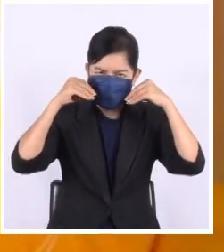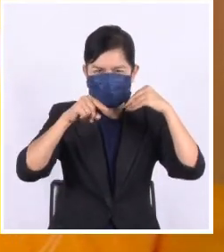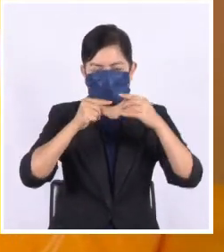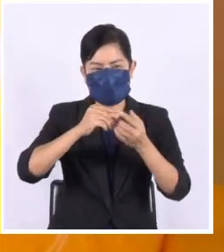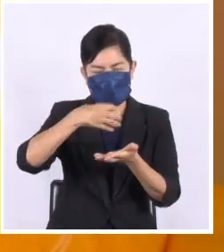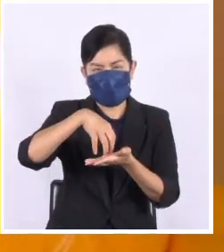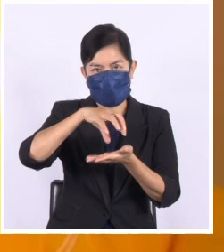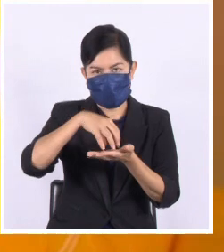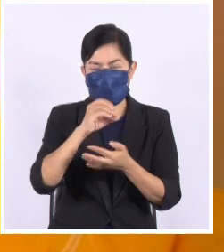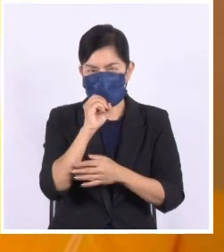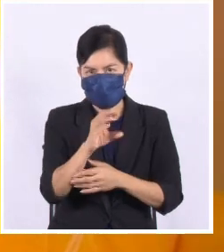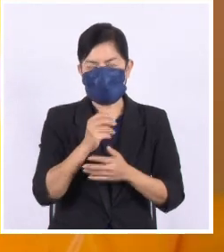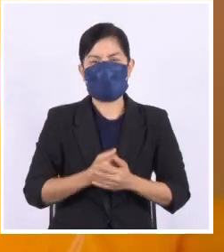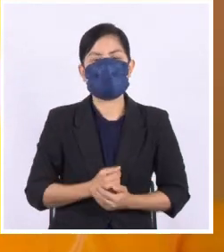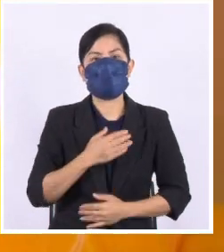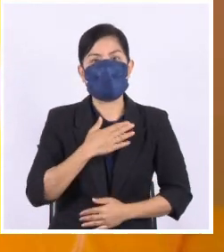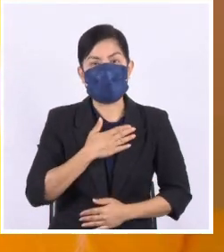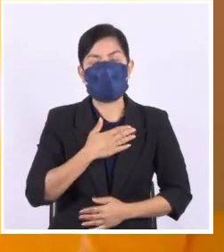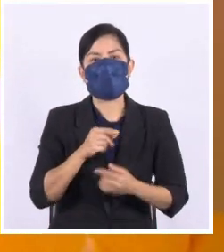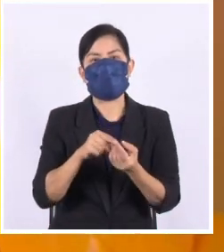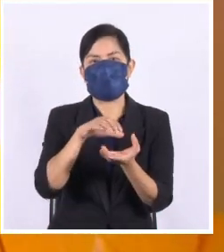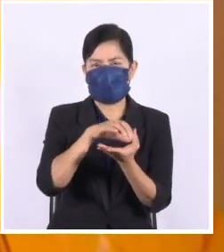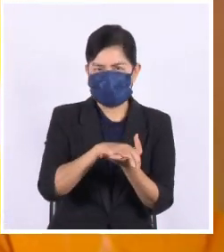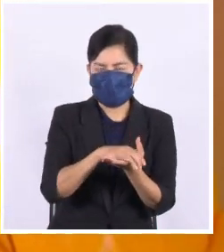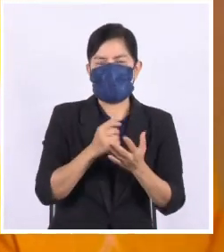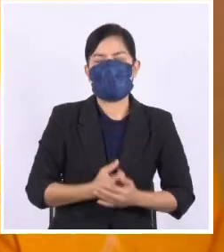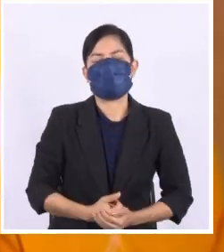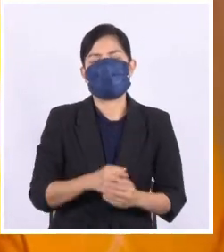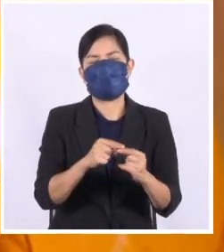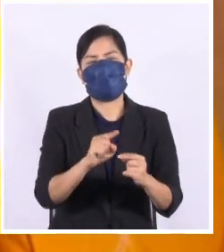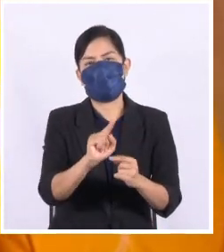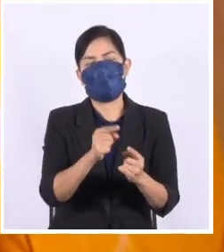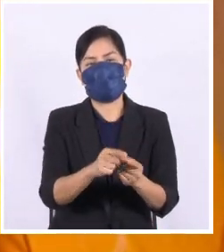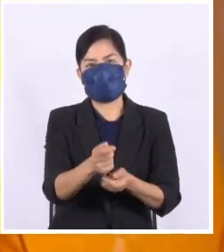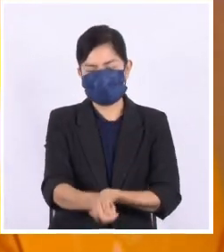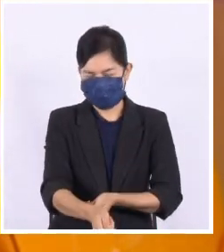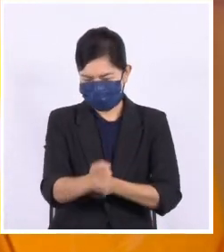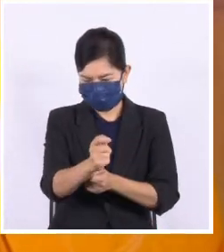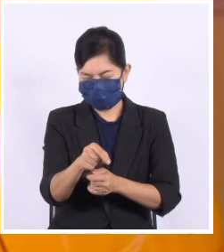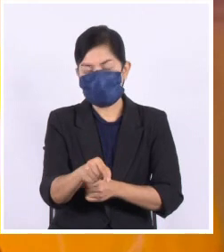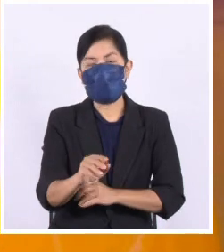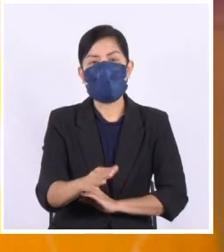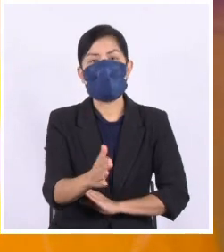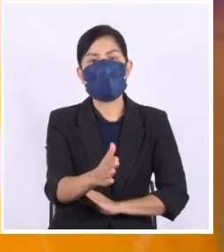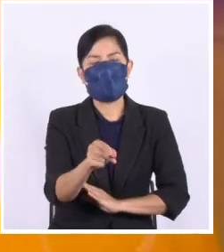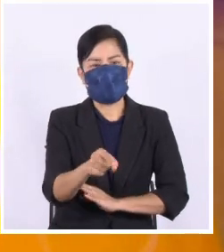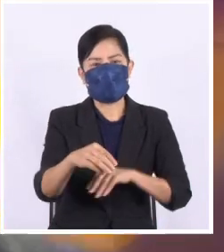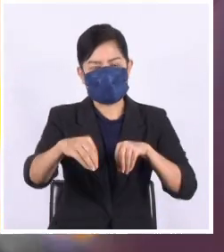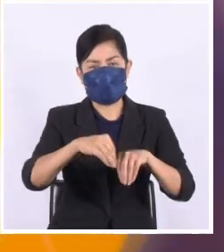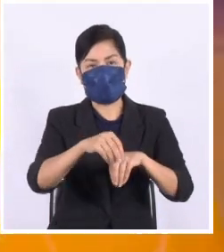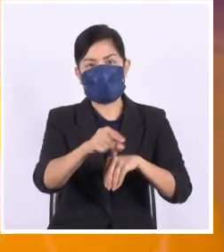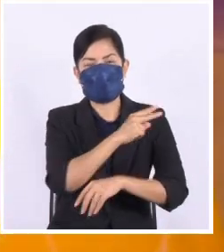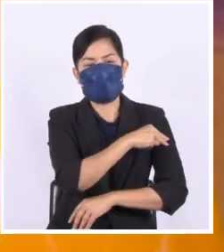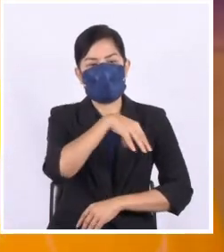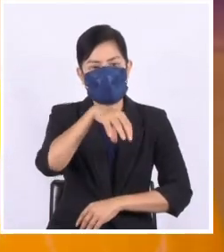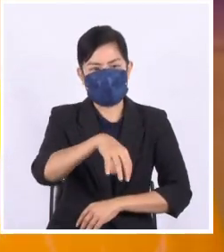นักข่าวฟังบอกว่าตัวเขากับภรรยาเนี่ยไปนั่งตกปลาอยู่ที่สระน้ำหลังโรงพยาบาลตกปลาท่าไหนไม่รู้ทะเลา